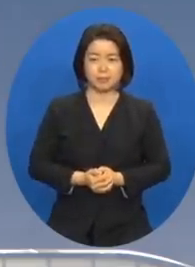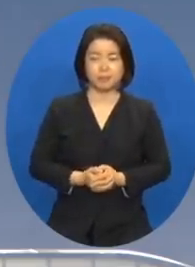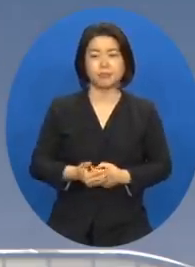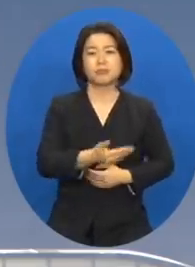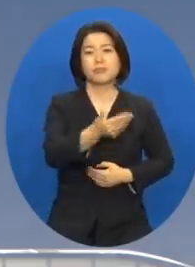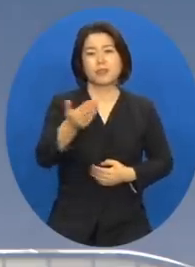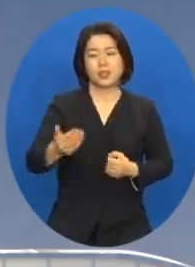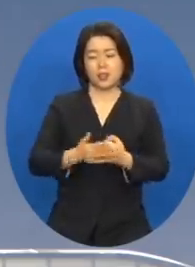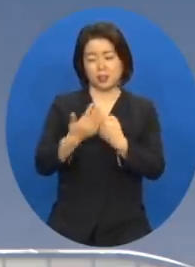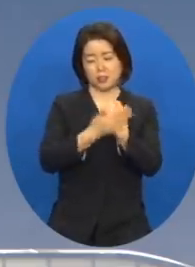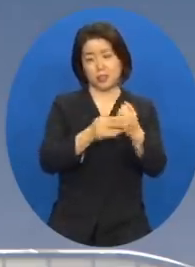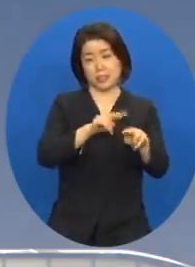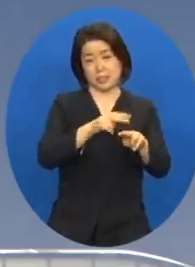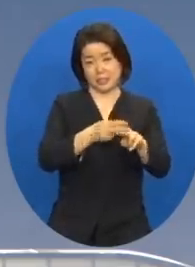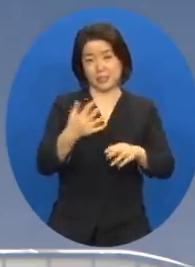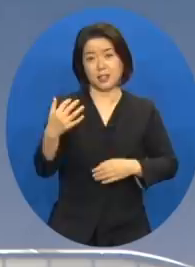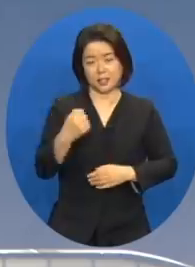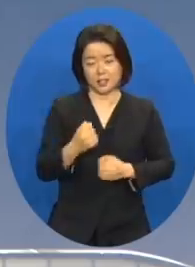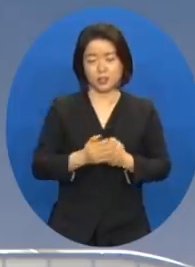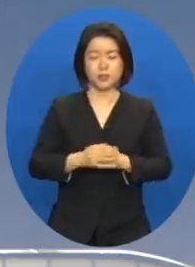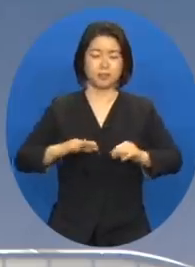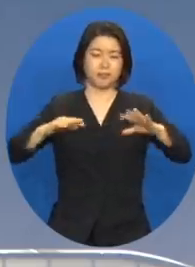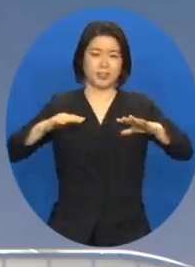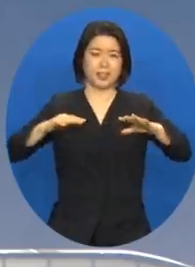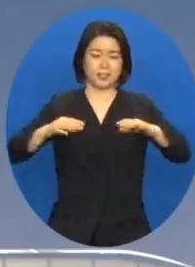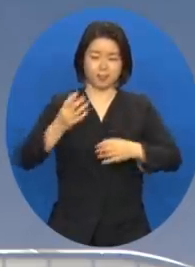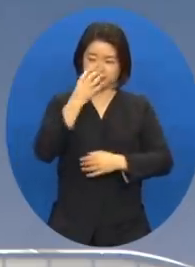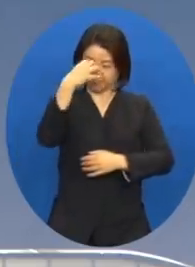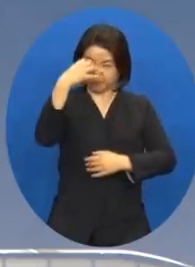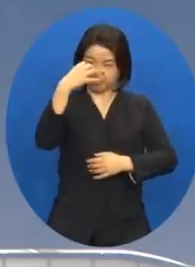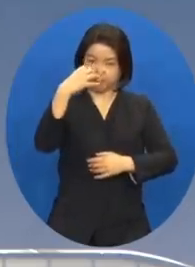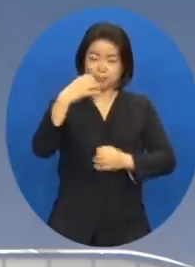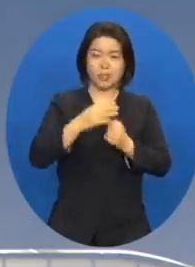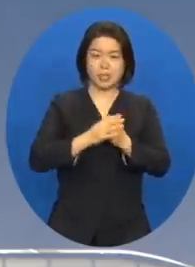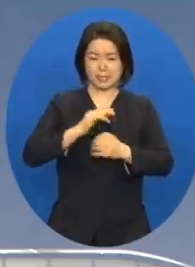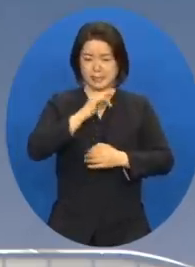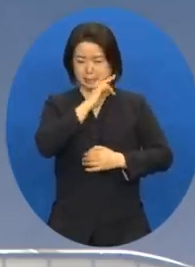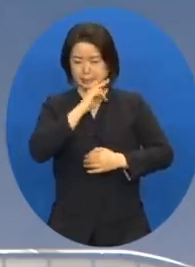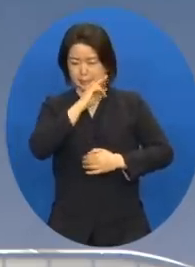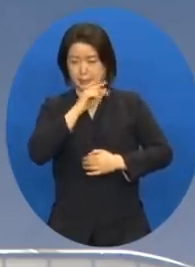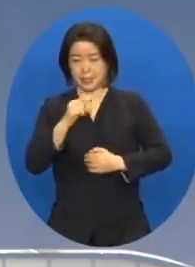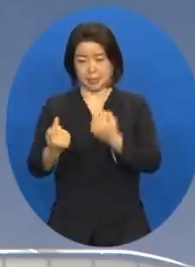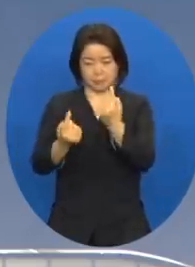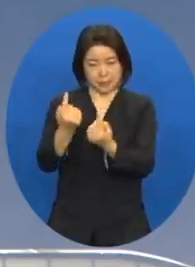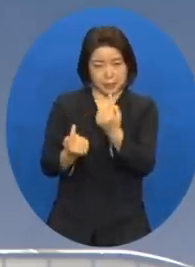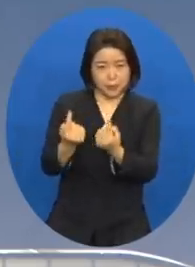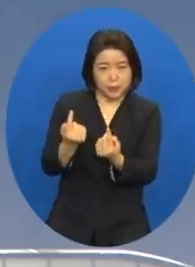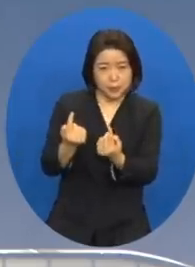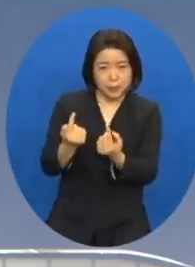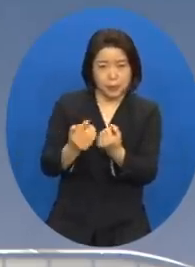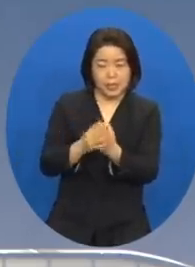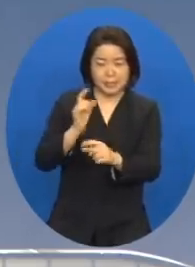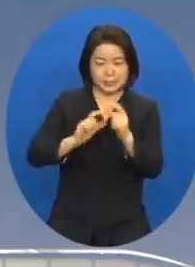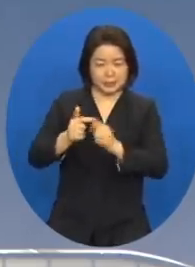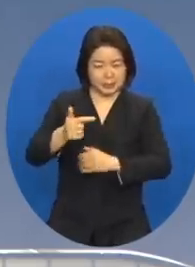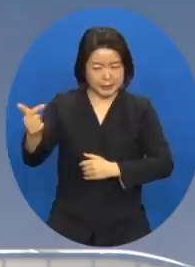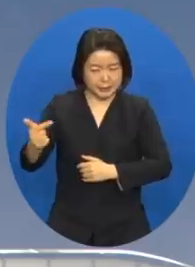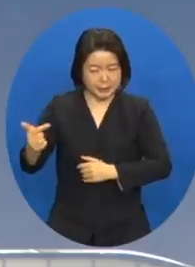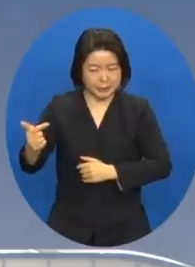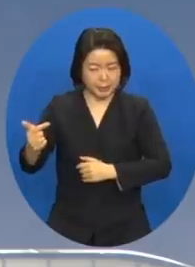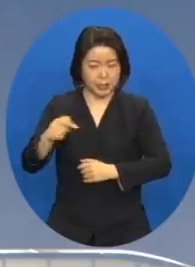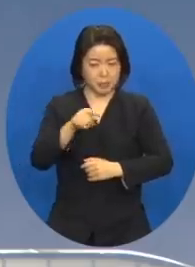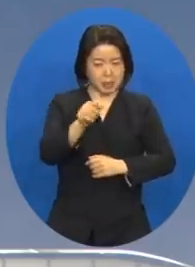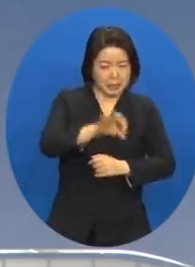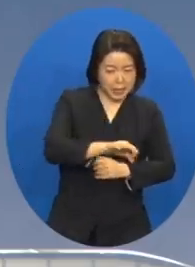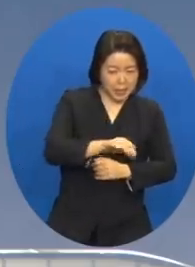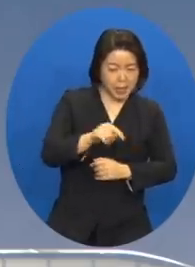여러분, 은사를 가지고 자랑하고 교만하고 시기, 질투하고 비교하고 더 큰 은사, 더 좋은